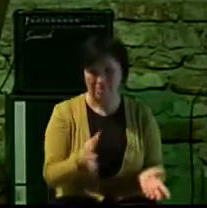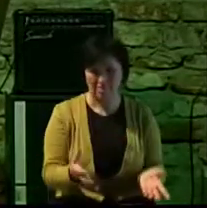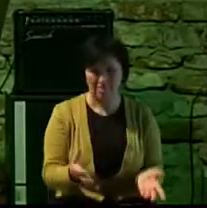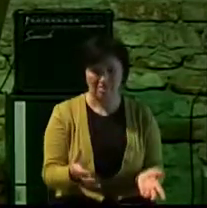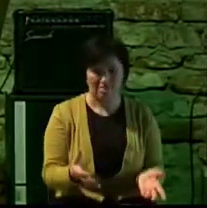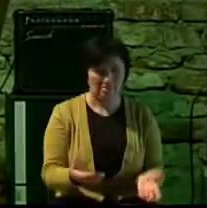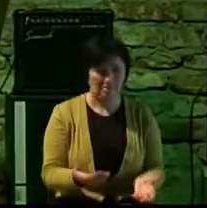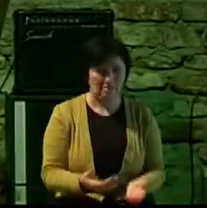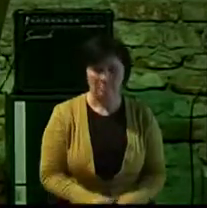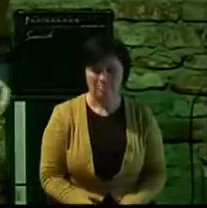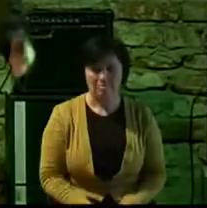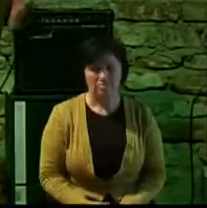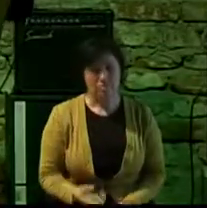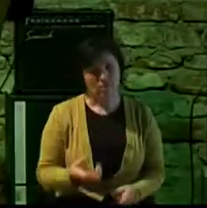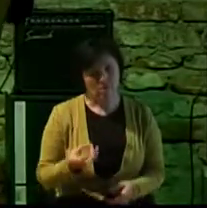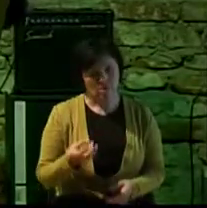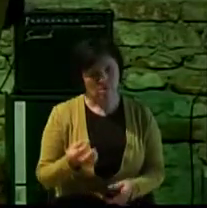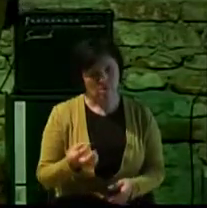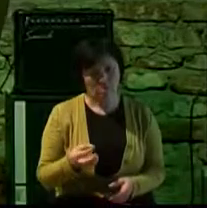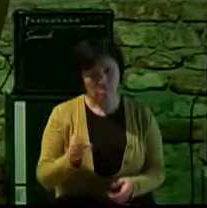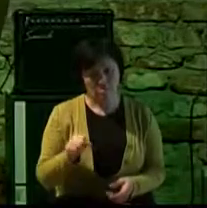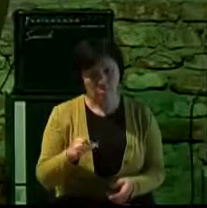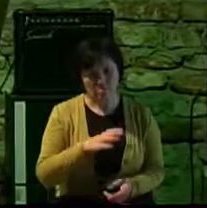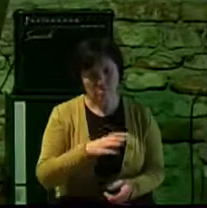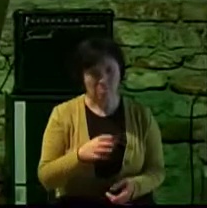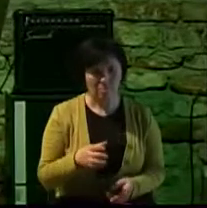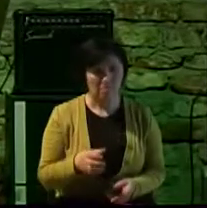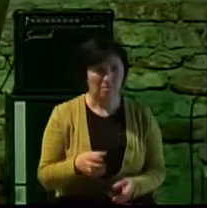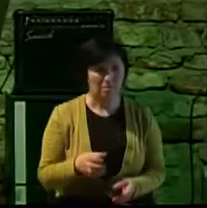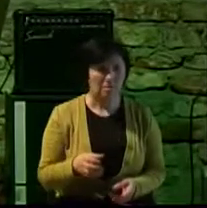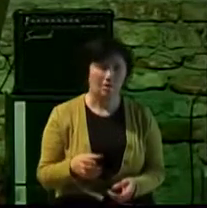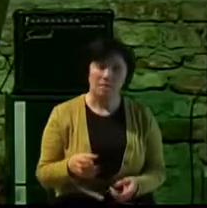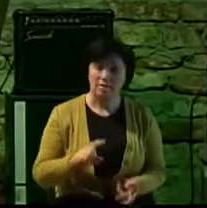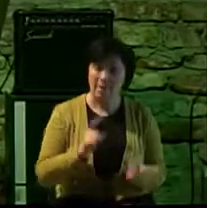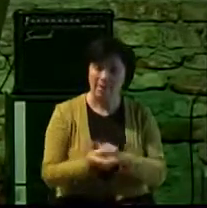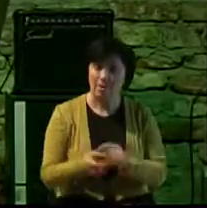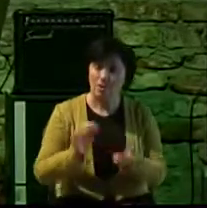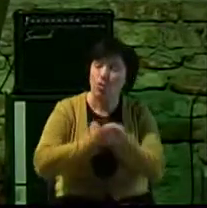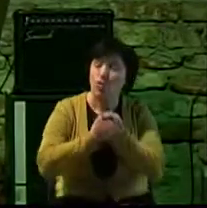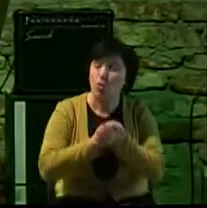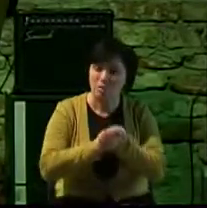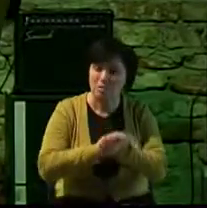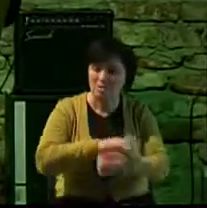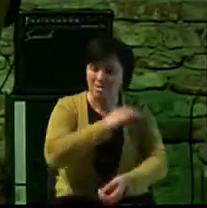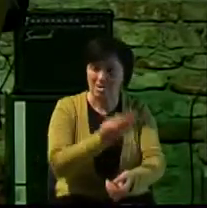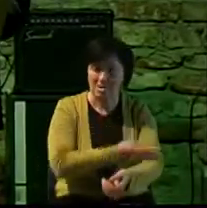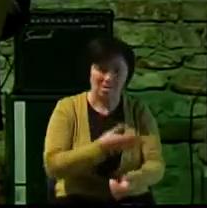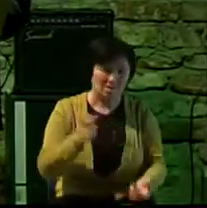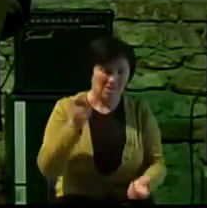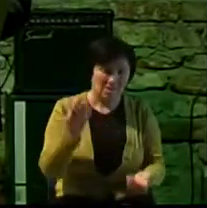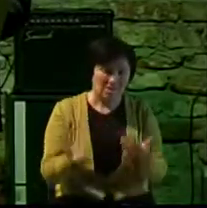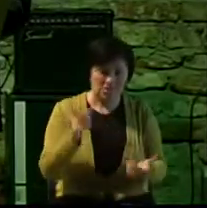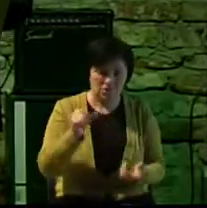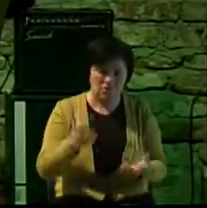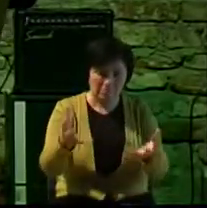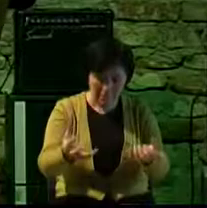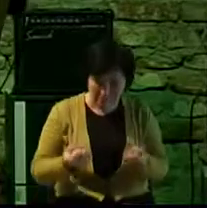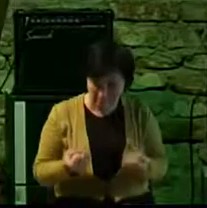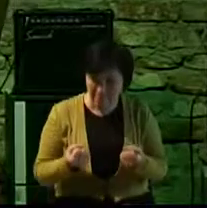которым мы говорим. Но это также может производить определенную дружбу с тем человеком, который принимает это